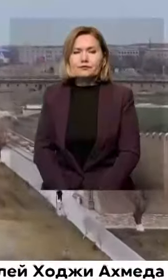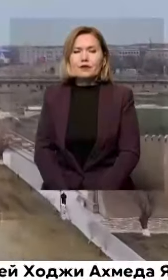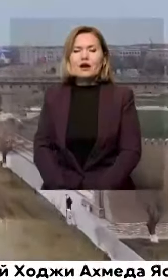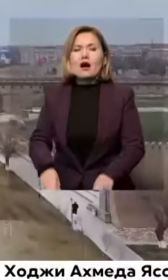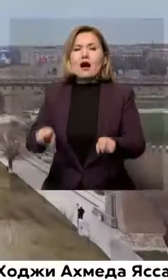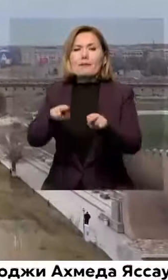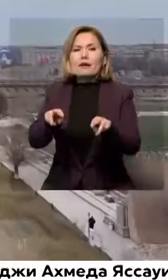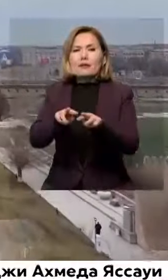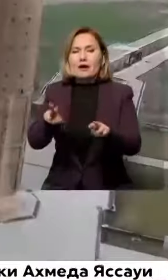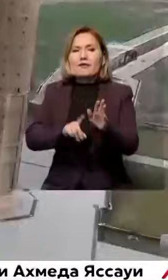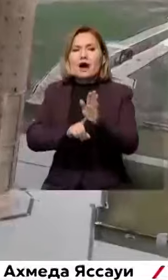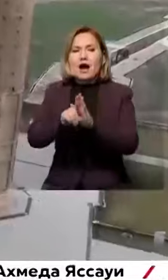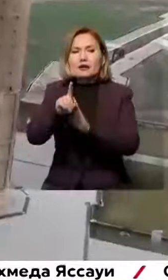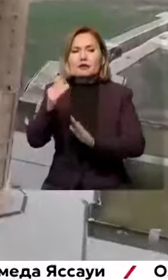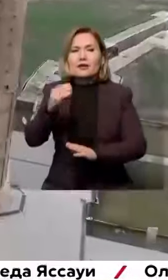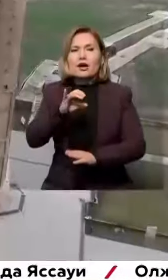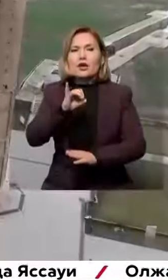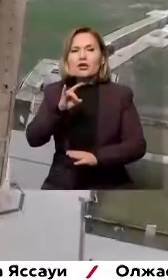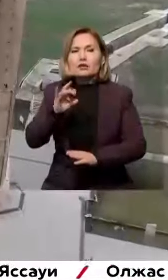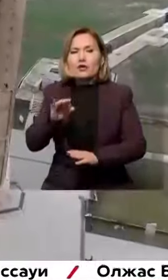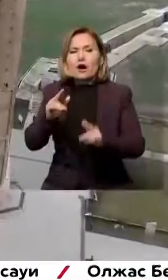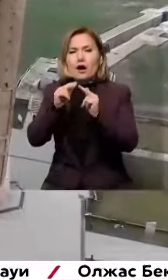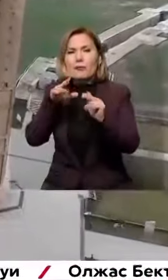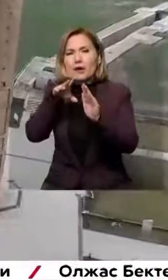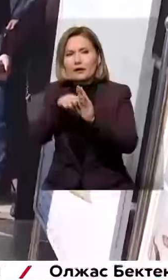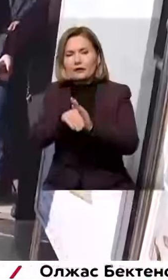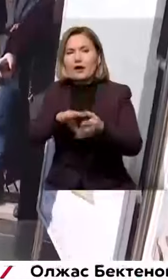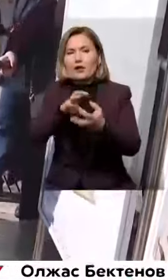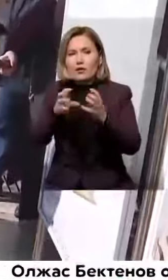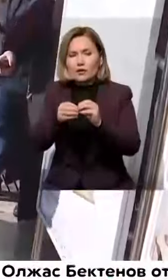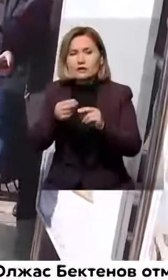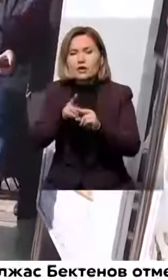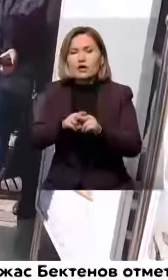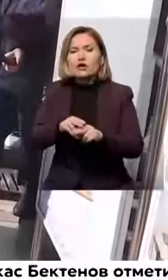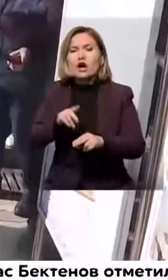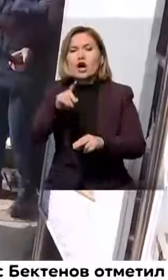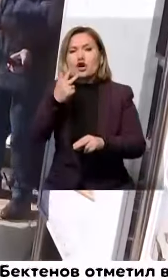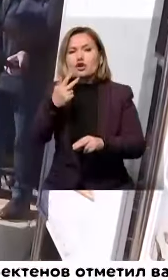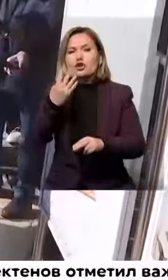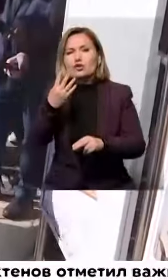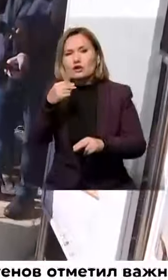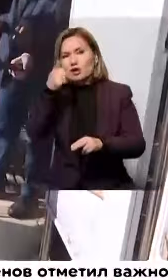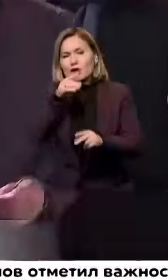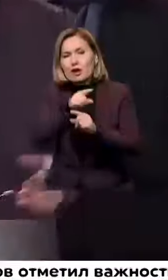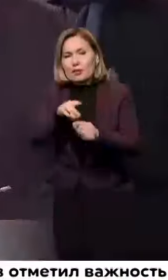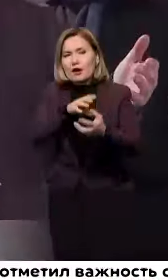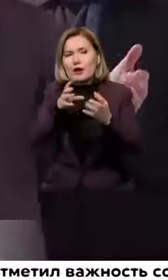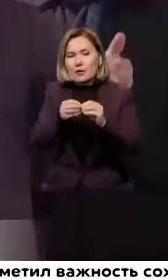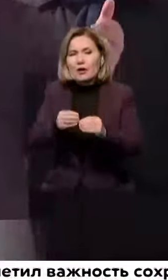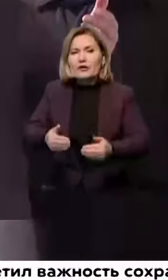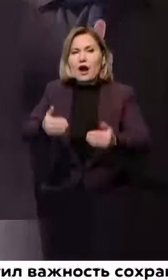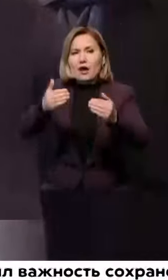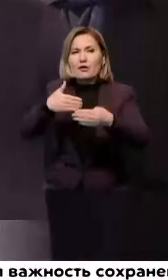Үкімет басшысы алдымен ЮНЕСКО-ның дүниежүзілік мұра тізімінен Ясауи кесенесіне барды. Соңғы 3-4 жылдан бері тарихи нысанның қабырғалары